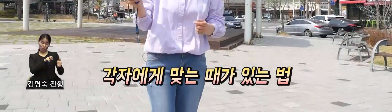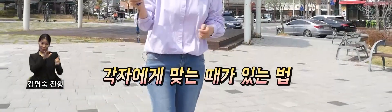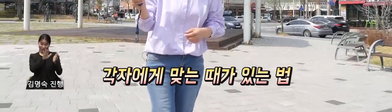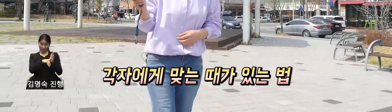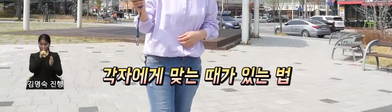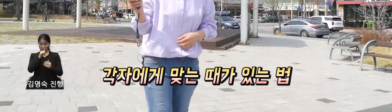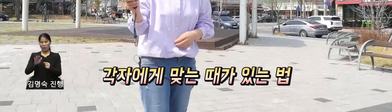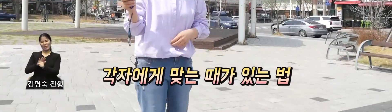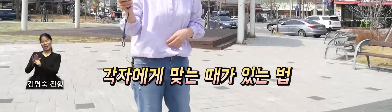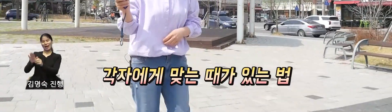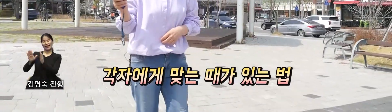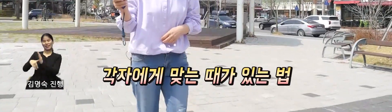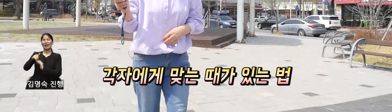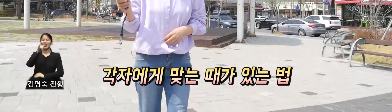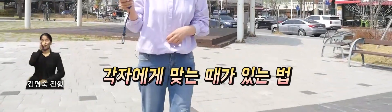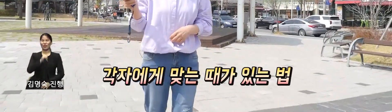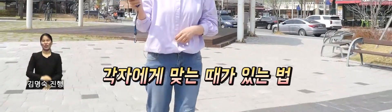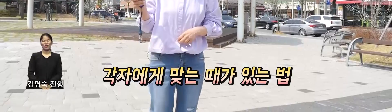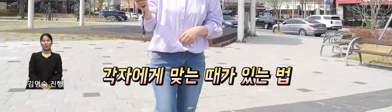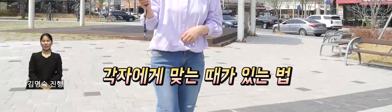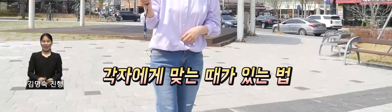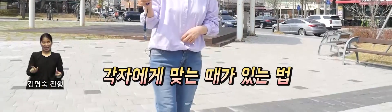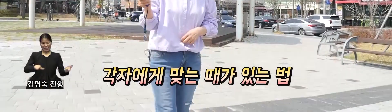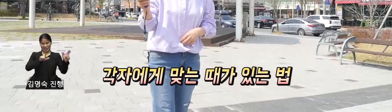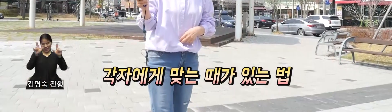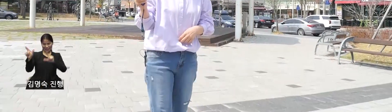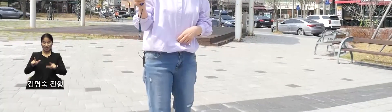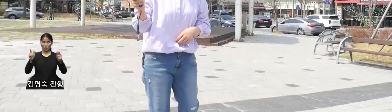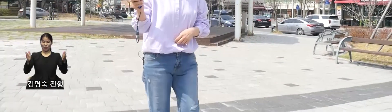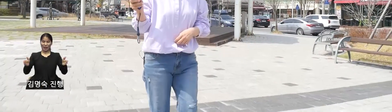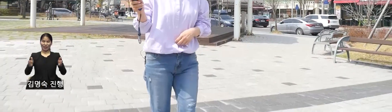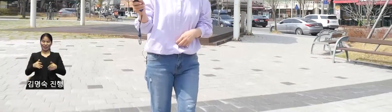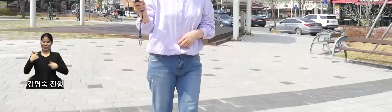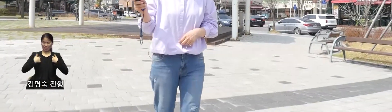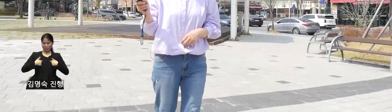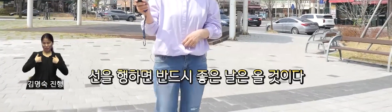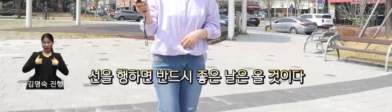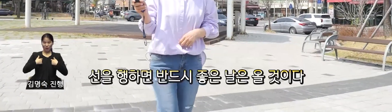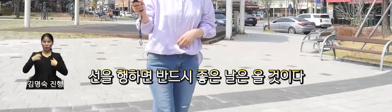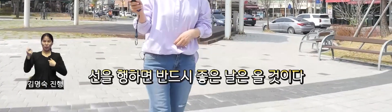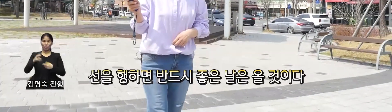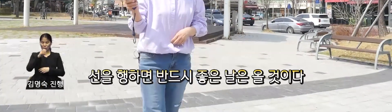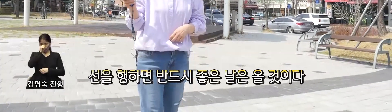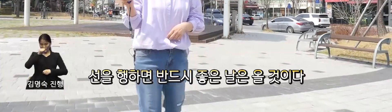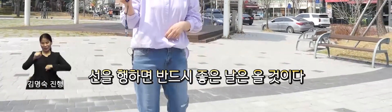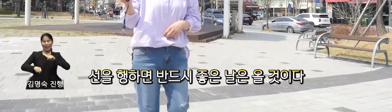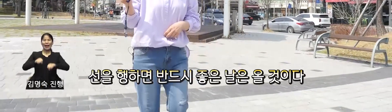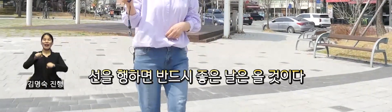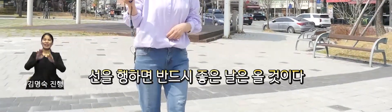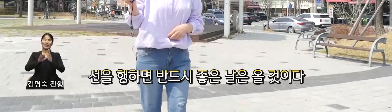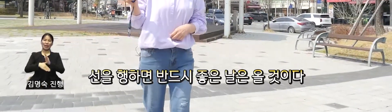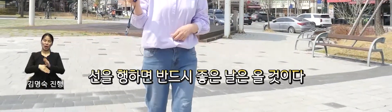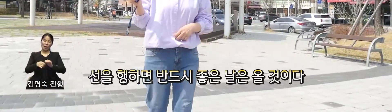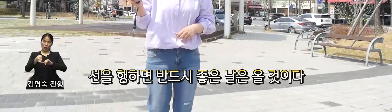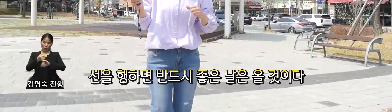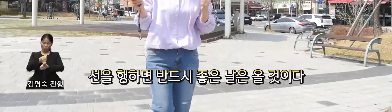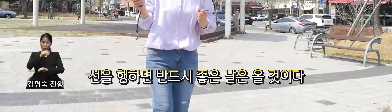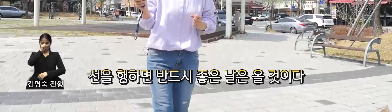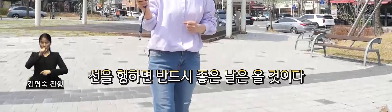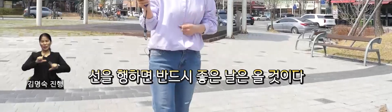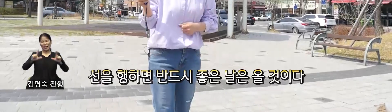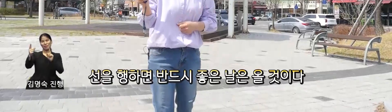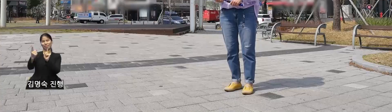있고 사랑할 때가 있습니다. 사는 동안 기뻐하며 선을 행하다 보면 반드시 좋은 날이